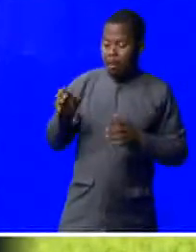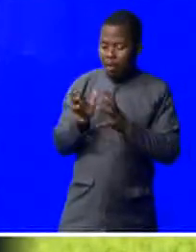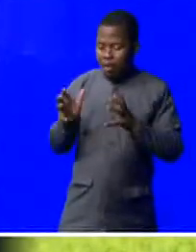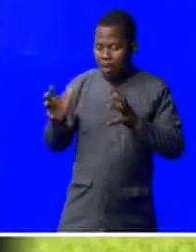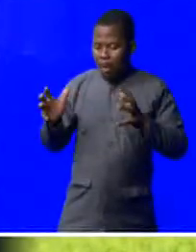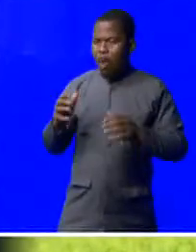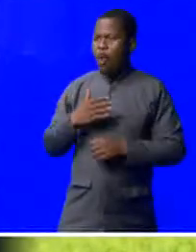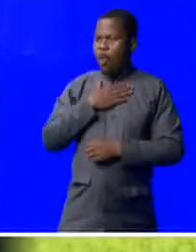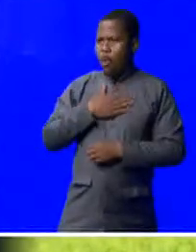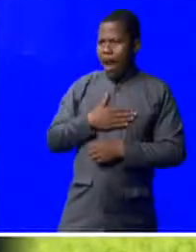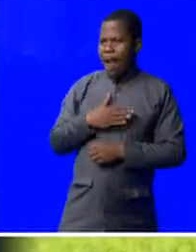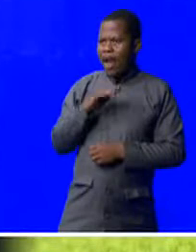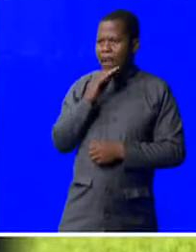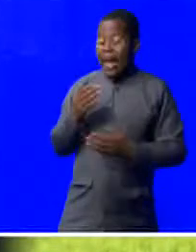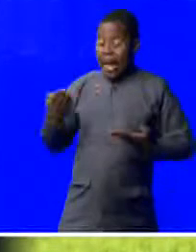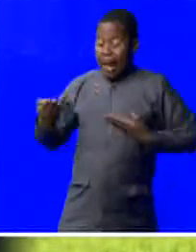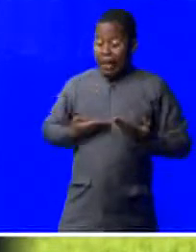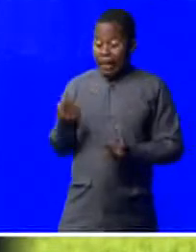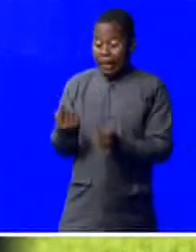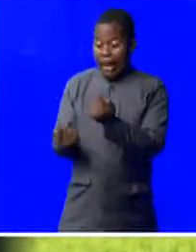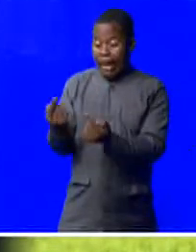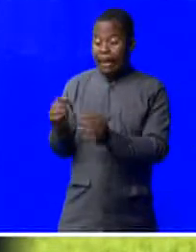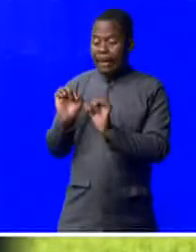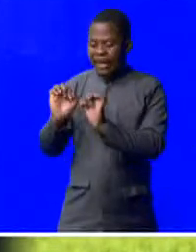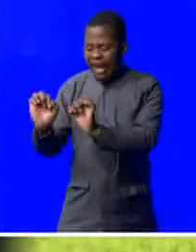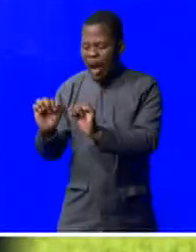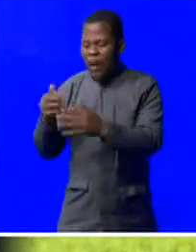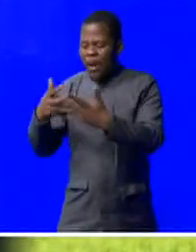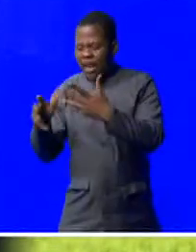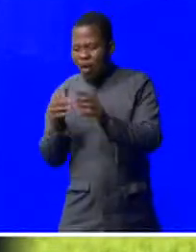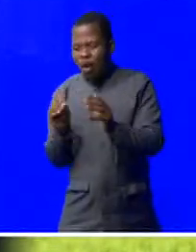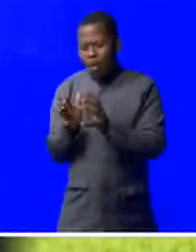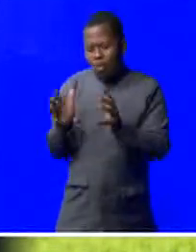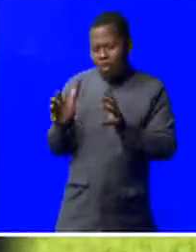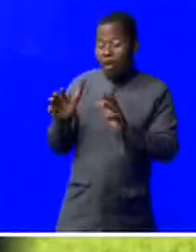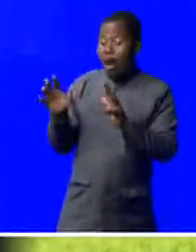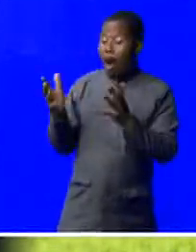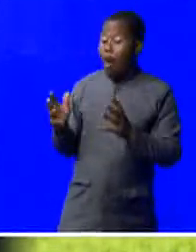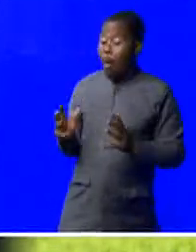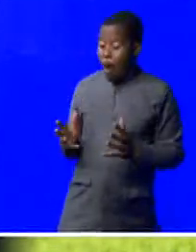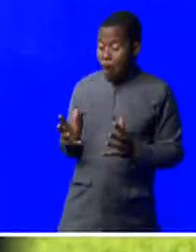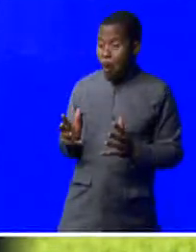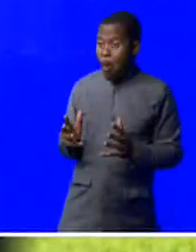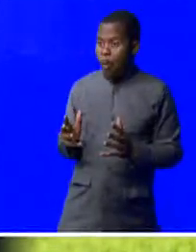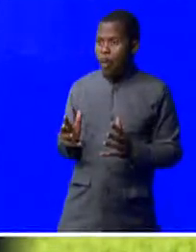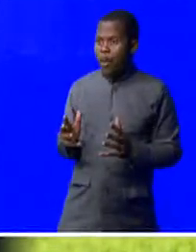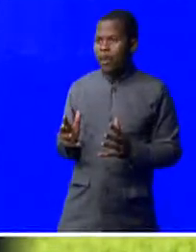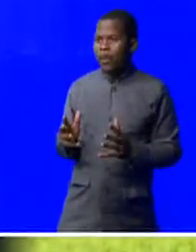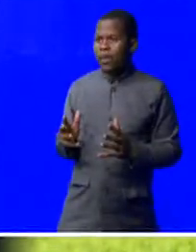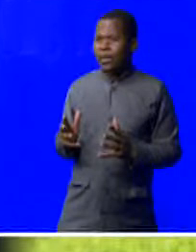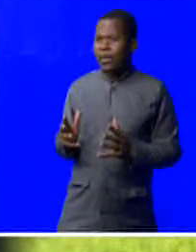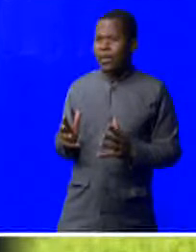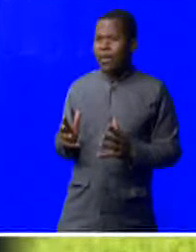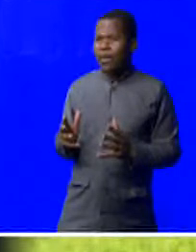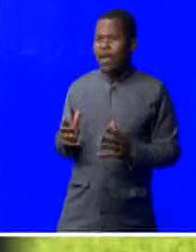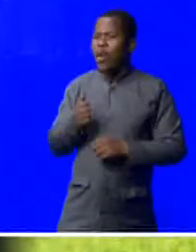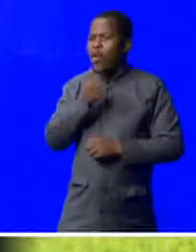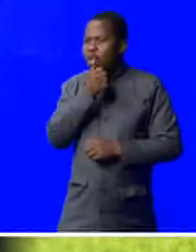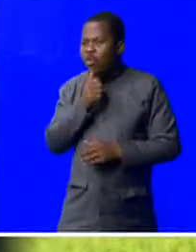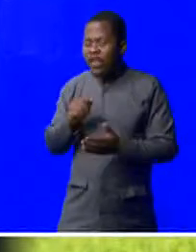itawukhona kwenti decision yokuthi expanda kuphi in what areas lapho